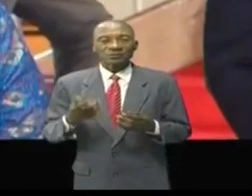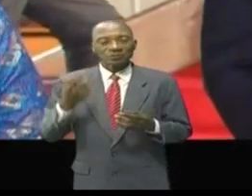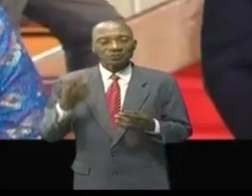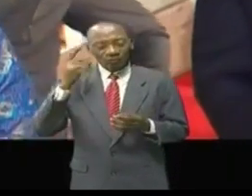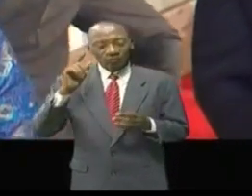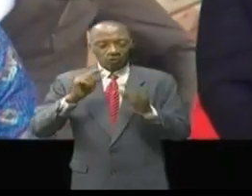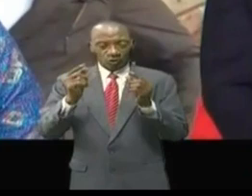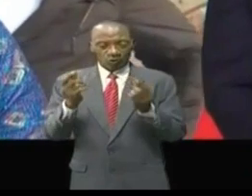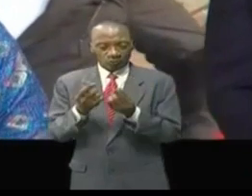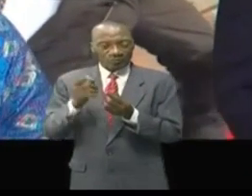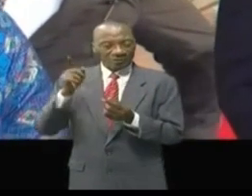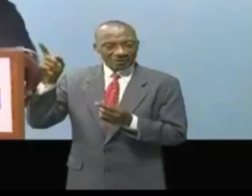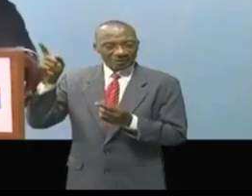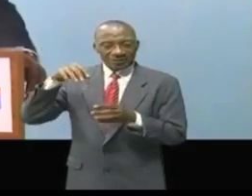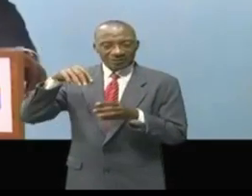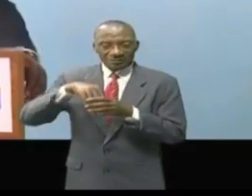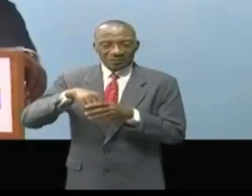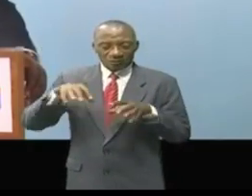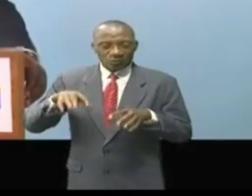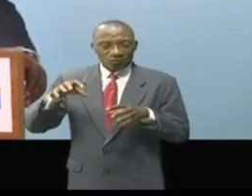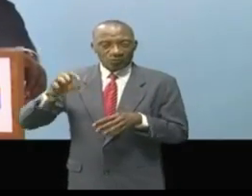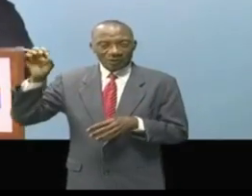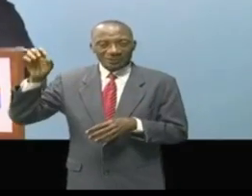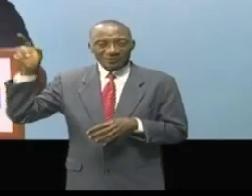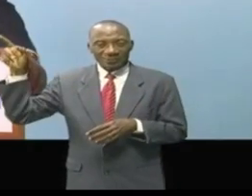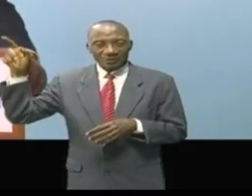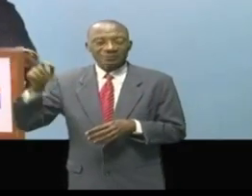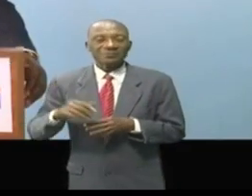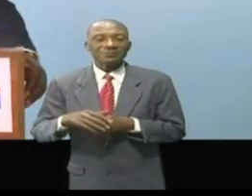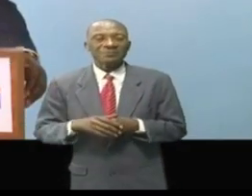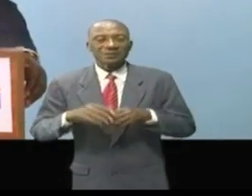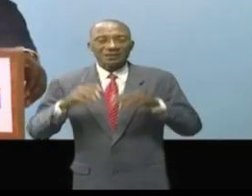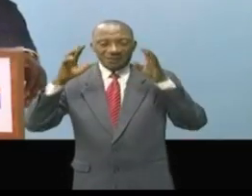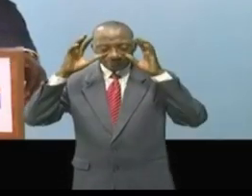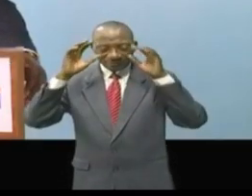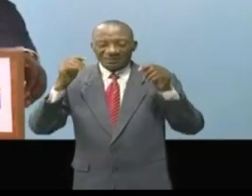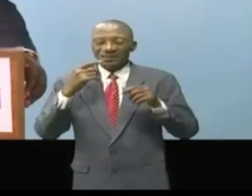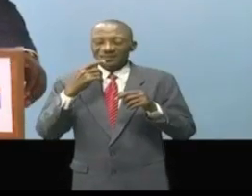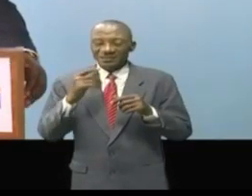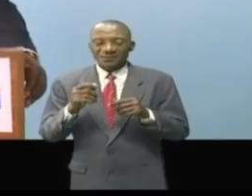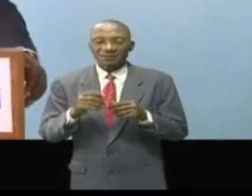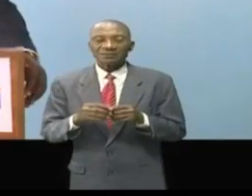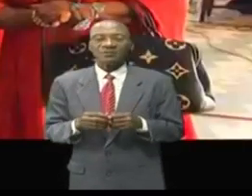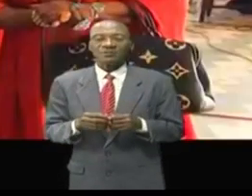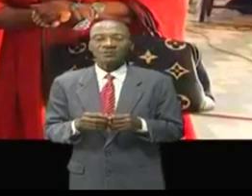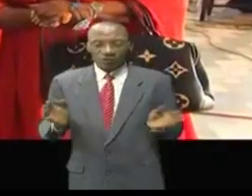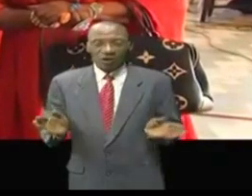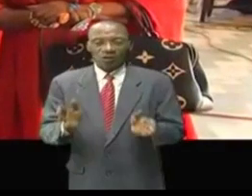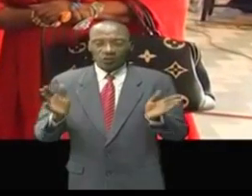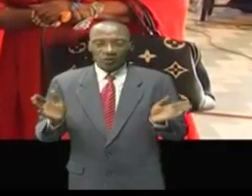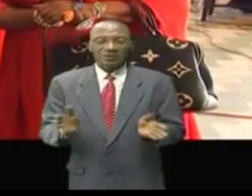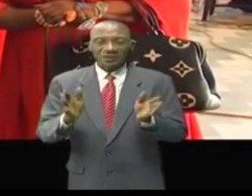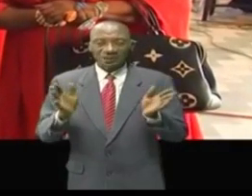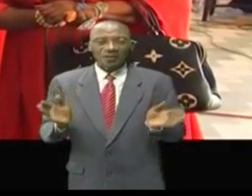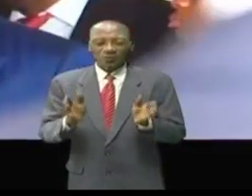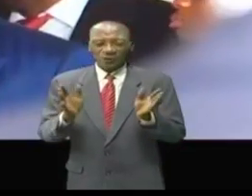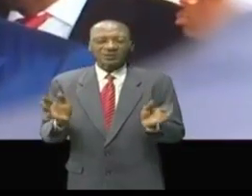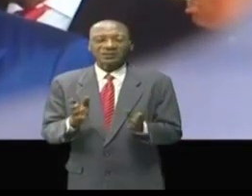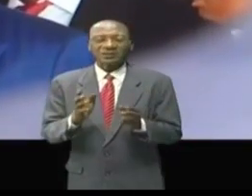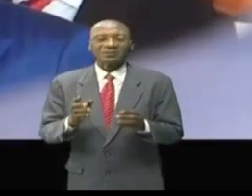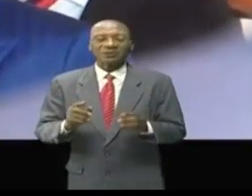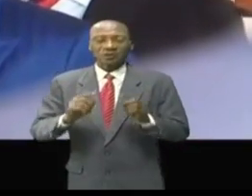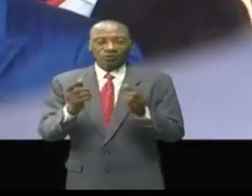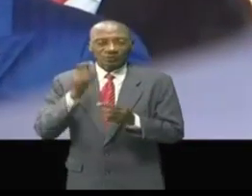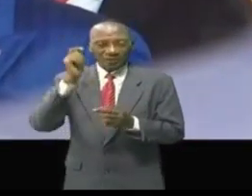RDC, le président William Ruto a indiqué qu'il sera question de renforcer les efforts déjà entrepris sur le terrain.